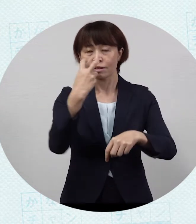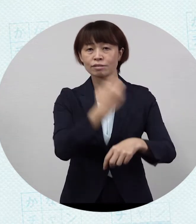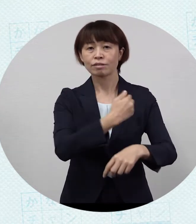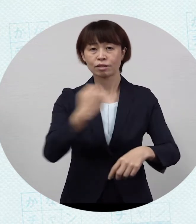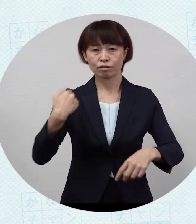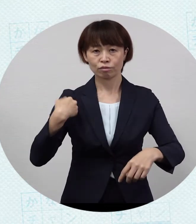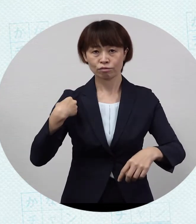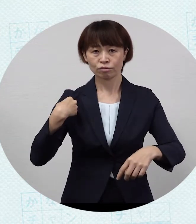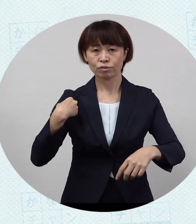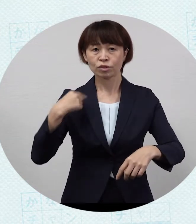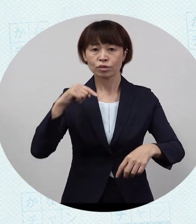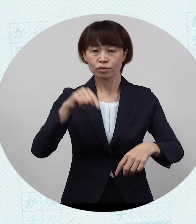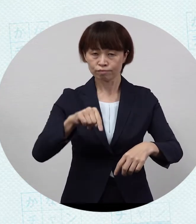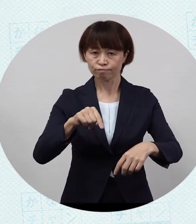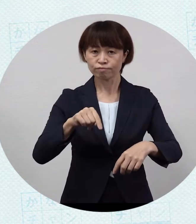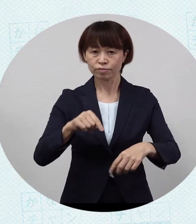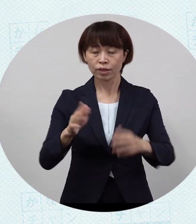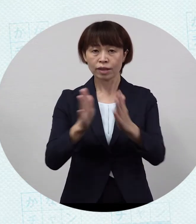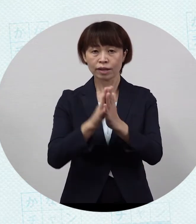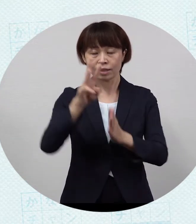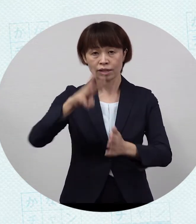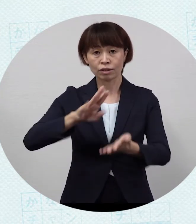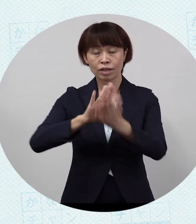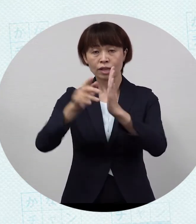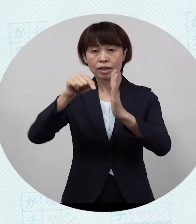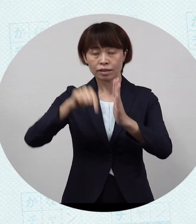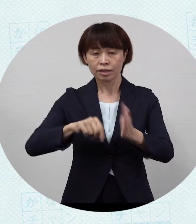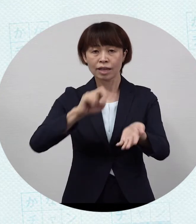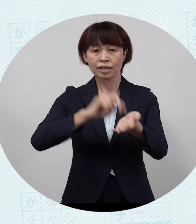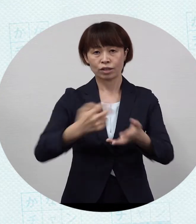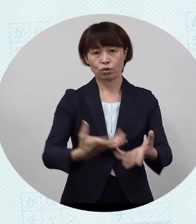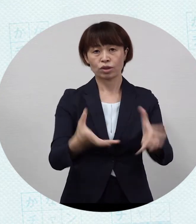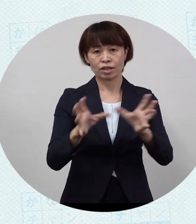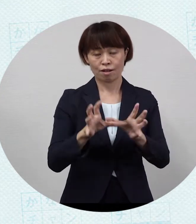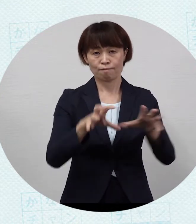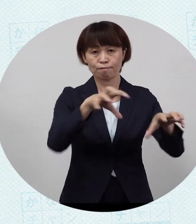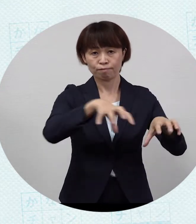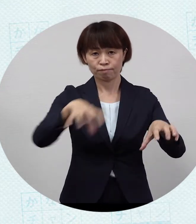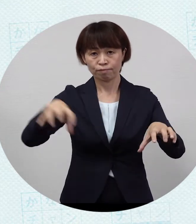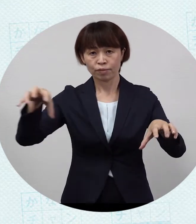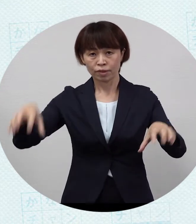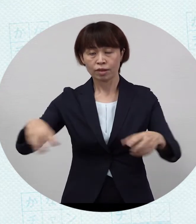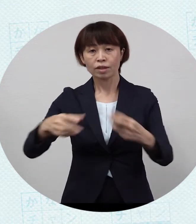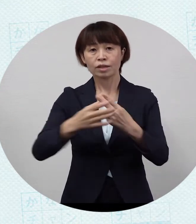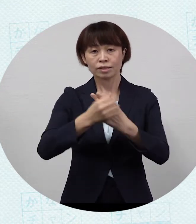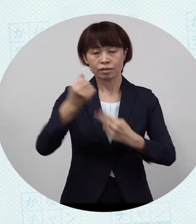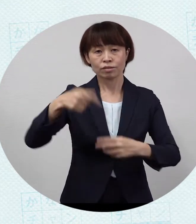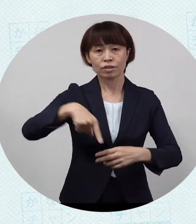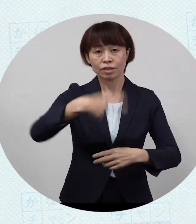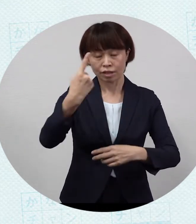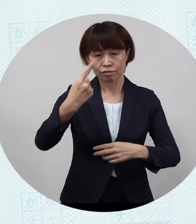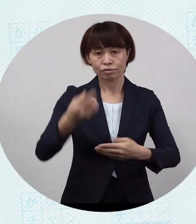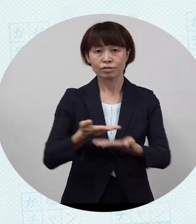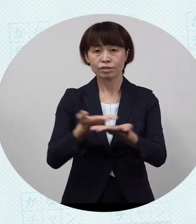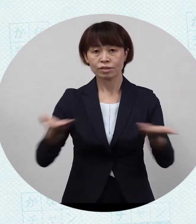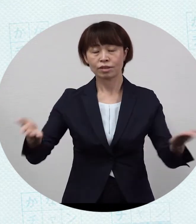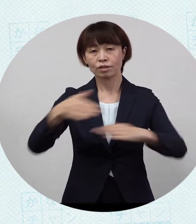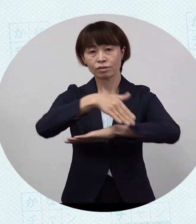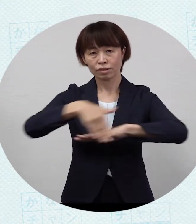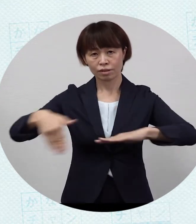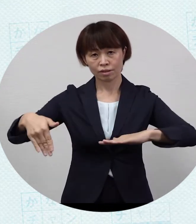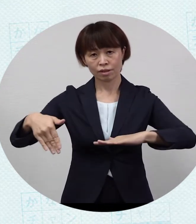ね、でこれをですねこの神奈川県内の医療機関に100セットこれをね、今提供しようとしています